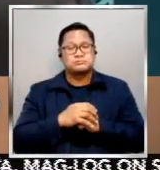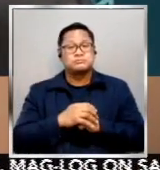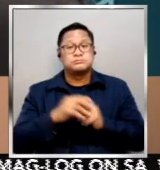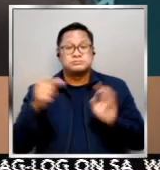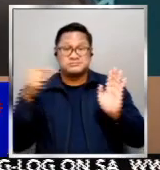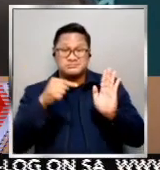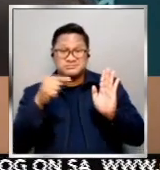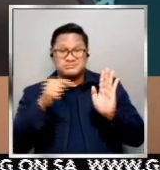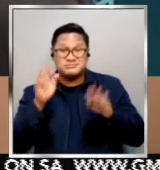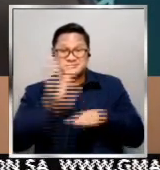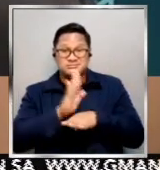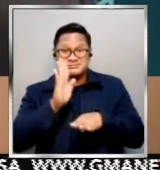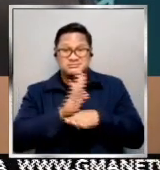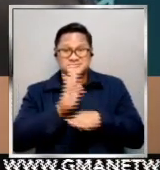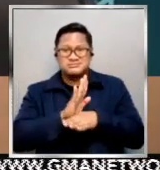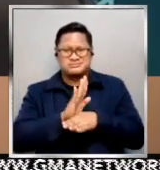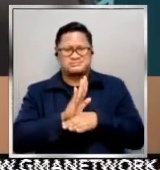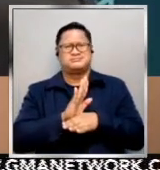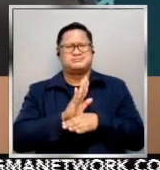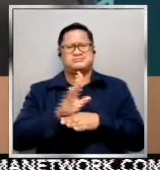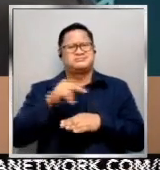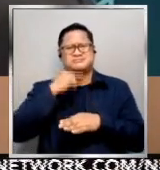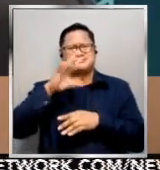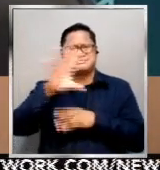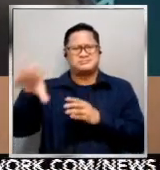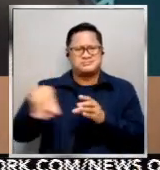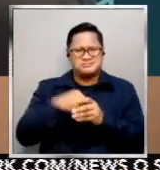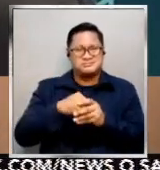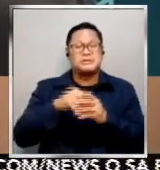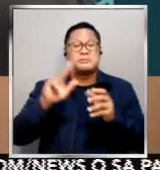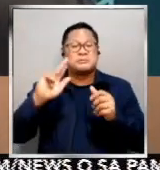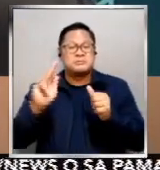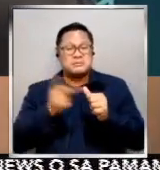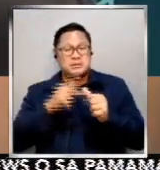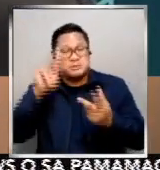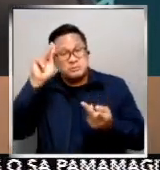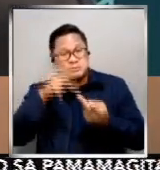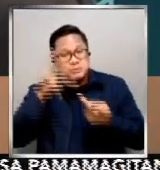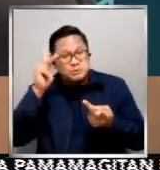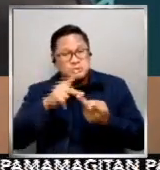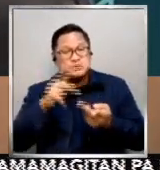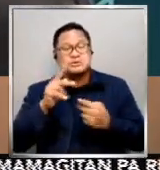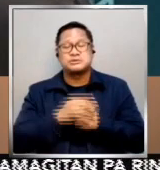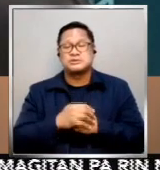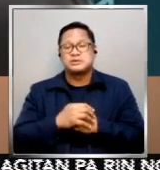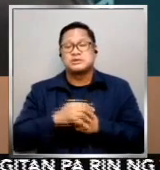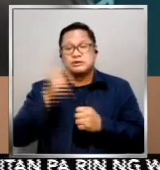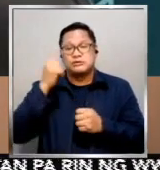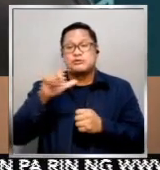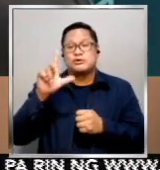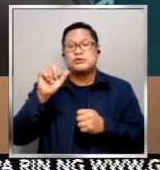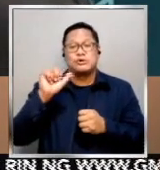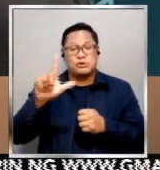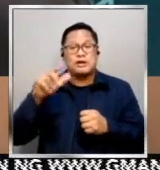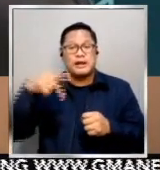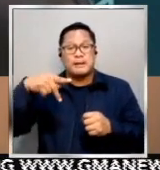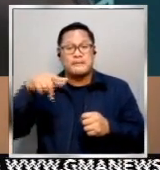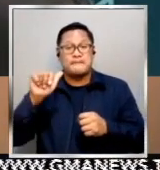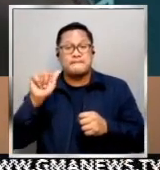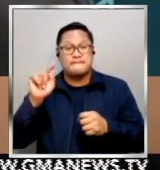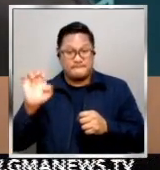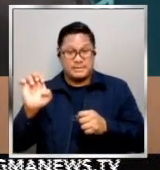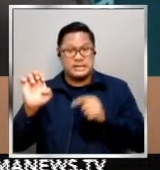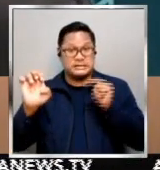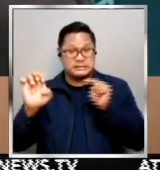business ay hindi po sakop ng primary purpose ng Lokal Plate. At yun na nga ang